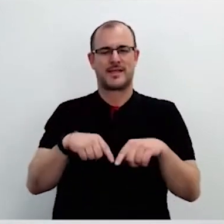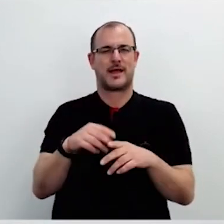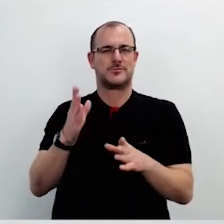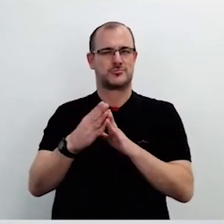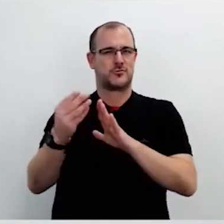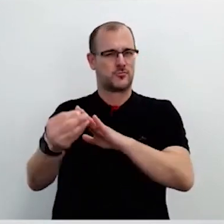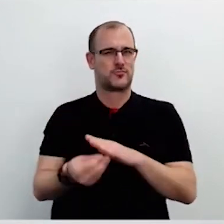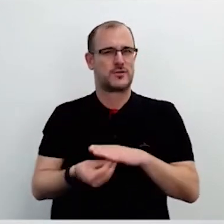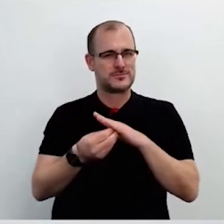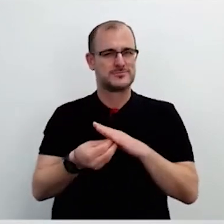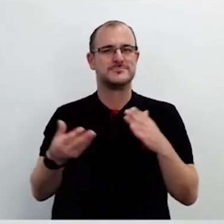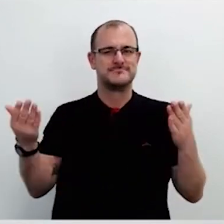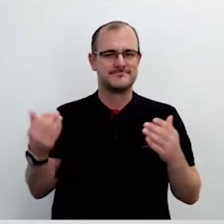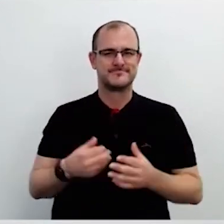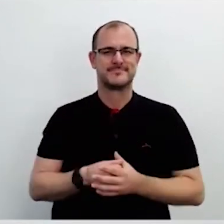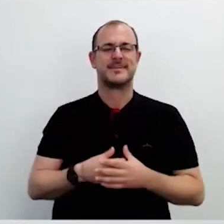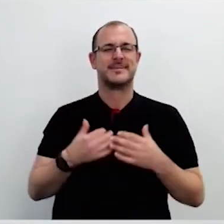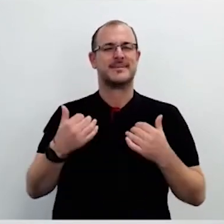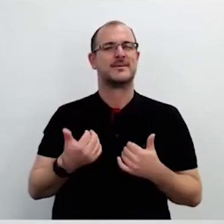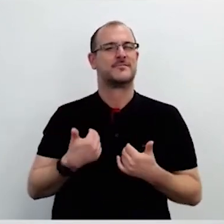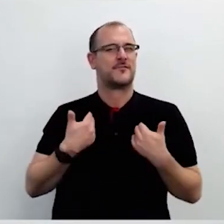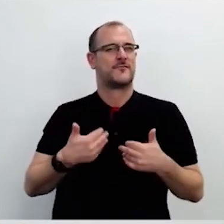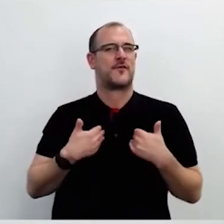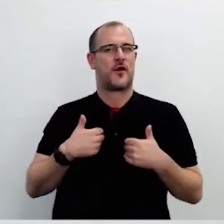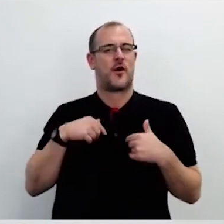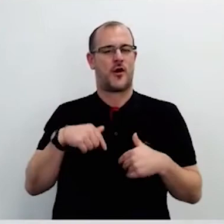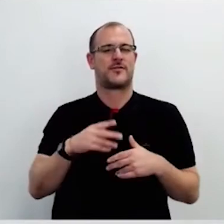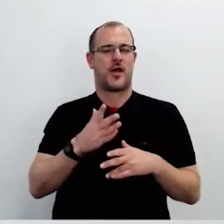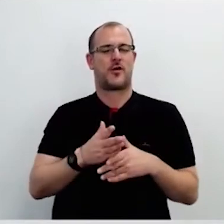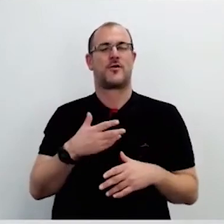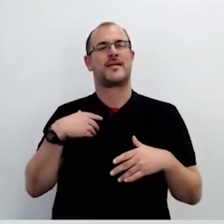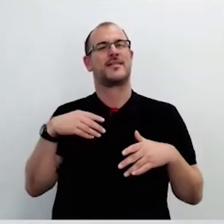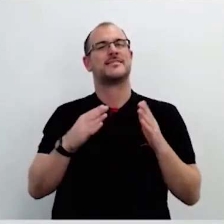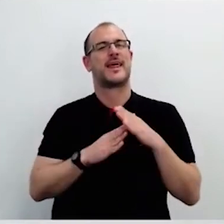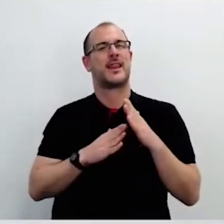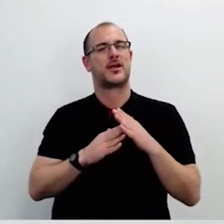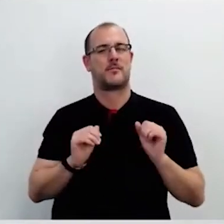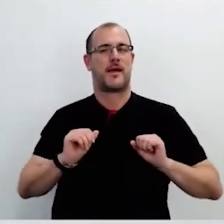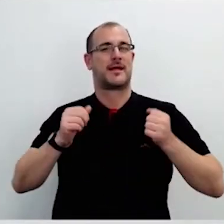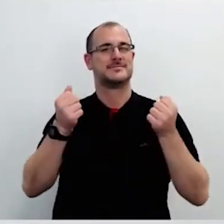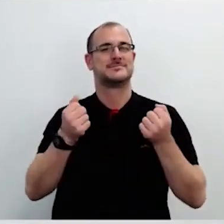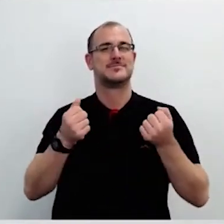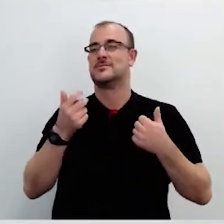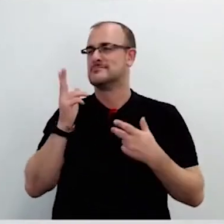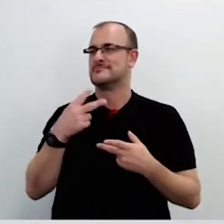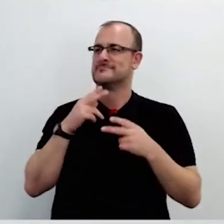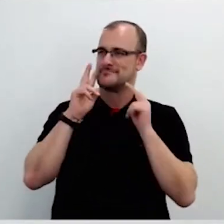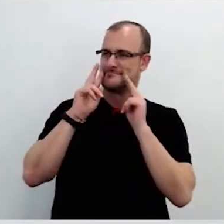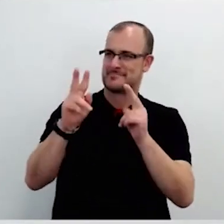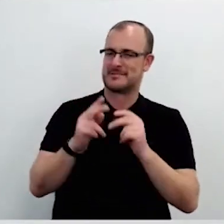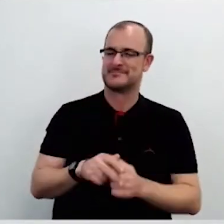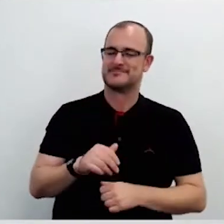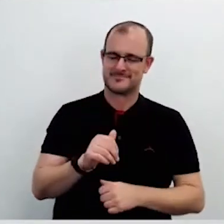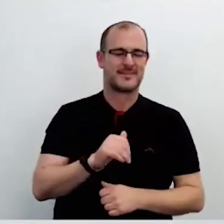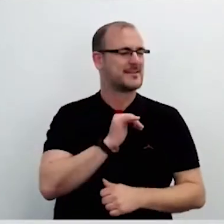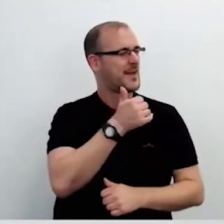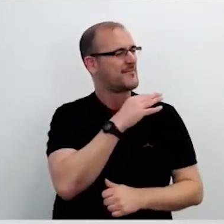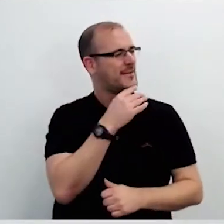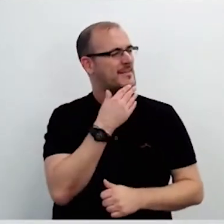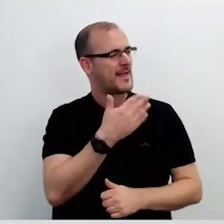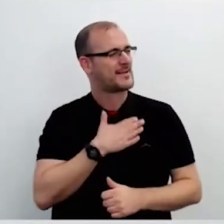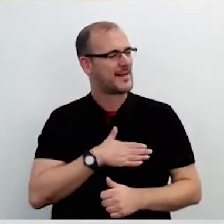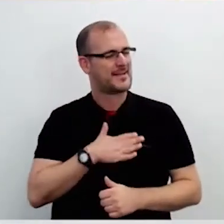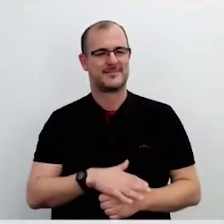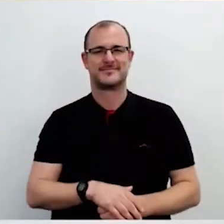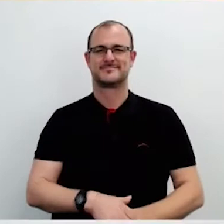unterstützen und ja, freuen uns, heute auch die Telekom-Aktion dann noch zu sehen. Ja, vielen Dank, gerne.